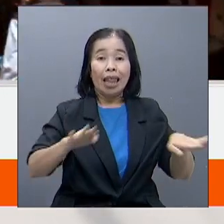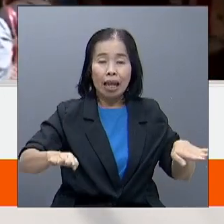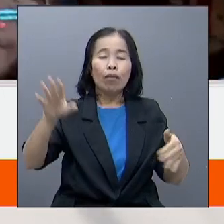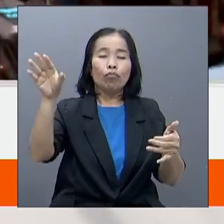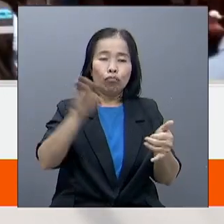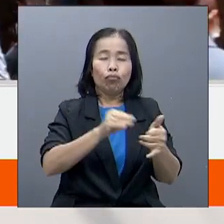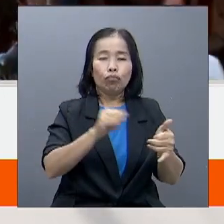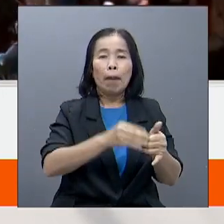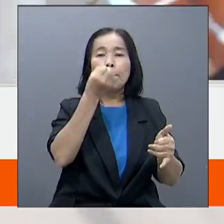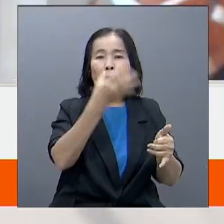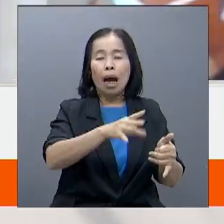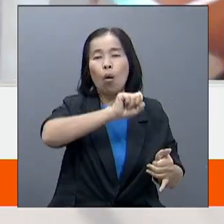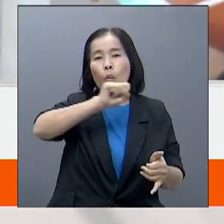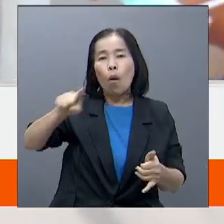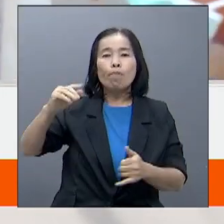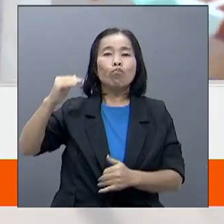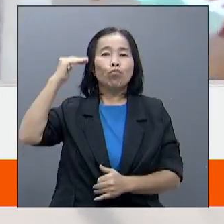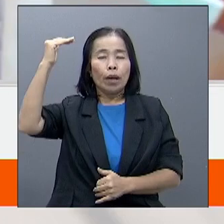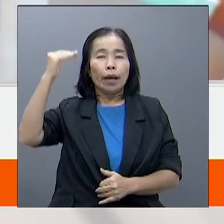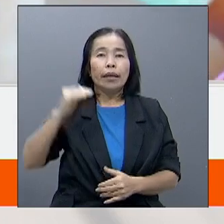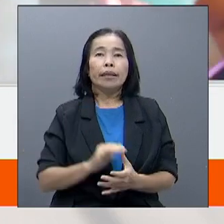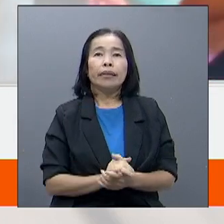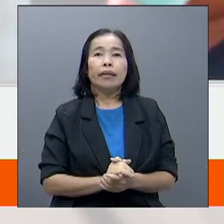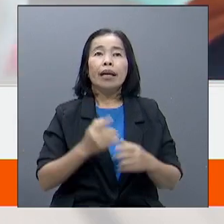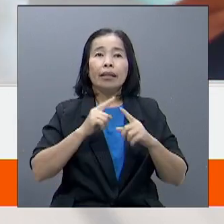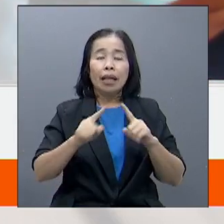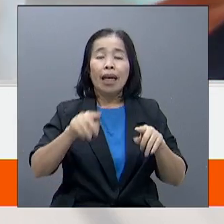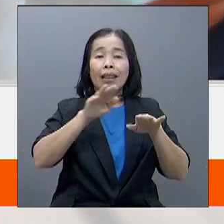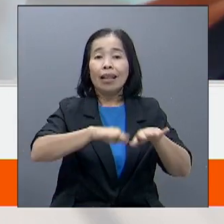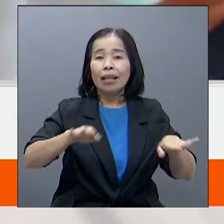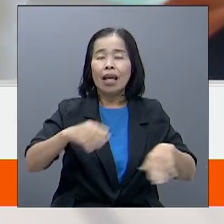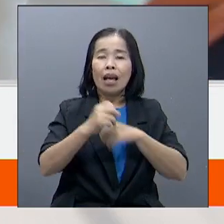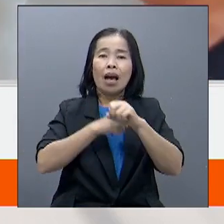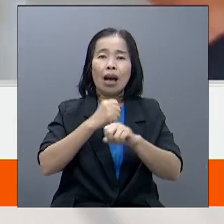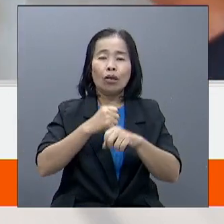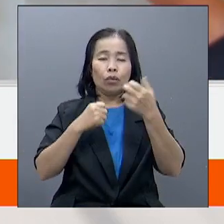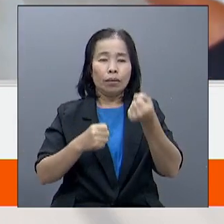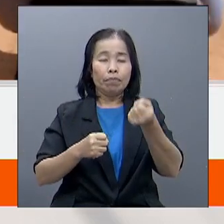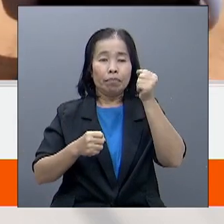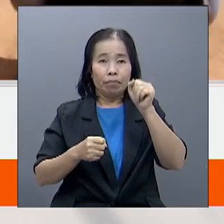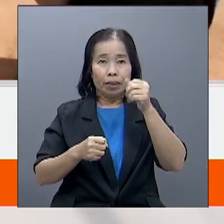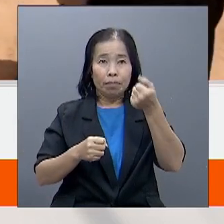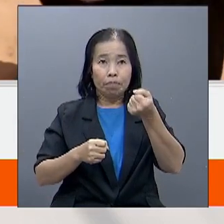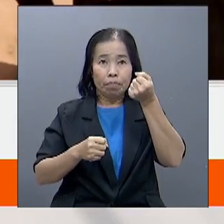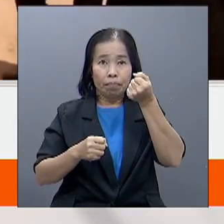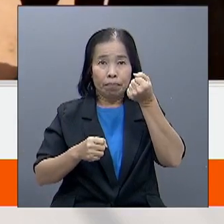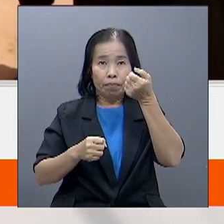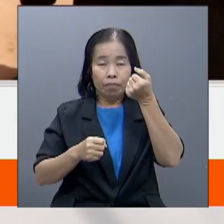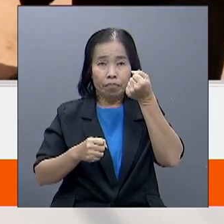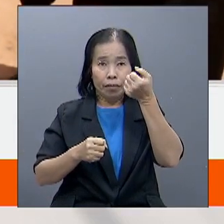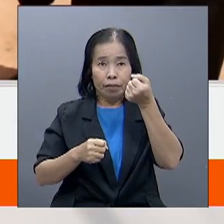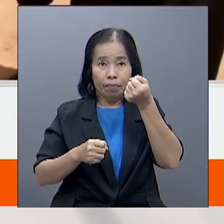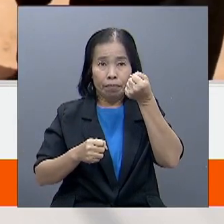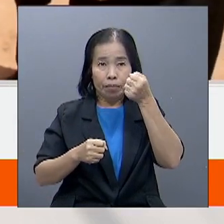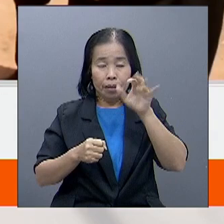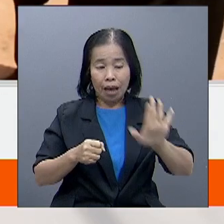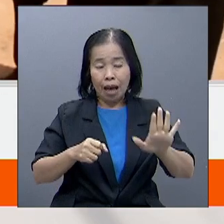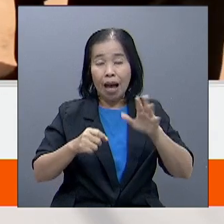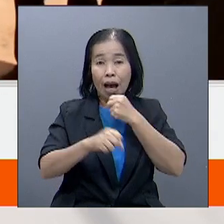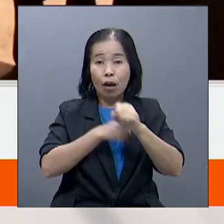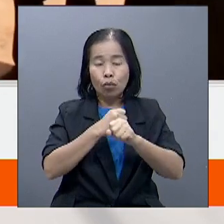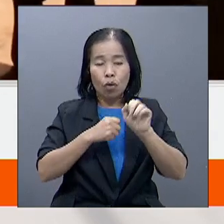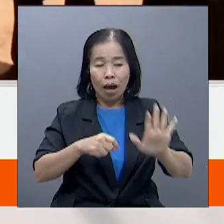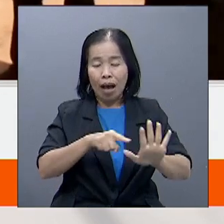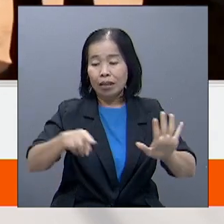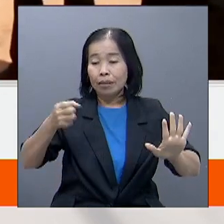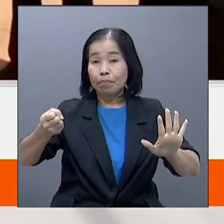านั้นนะครับนะฮะเราพบว่าเด็กอายุ 5-14 ปีเนี่ยพบสูงสุดนะฮะเนื่องจากอาจจะยังไม่เคยมีภูมิคุ้มกันอ